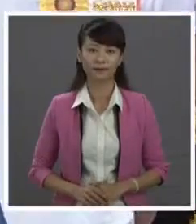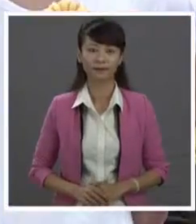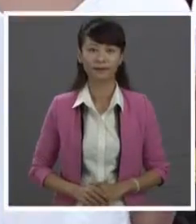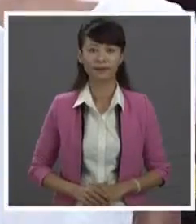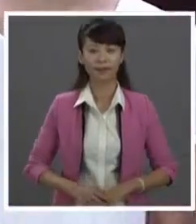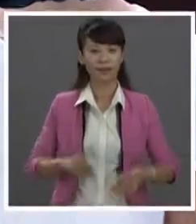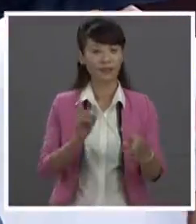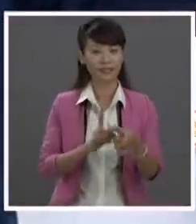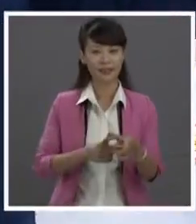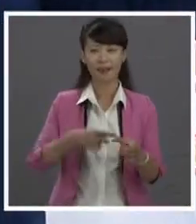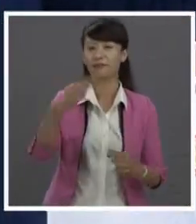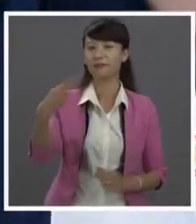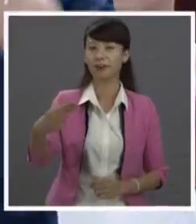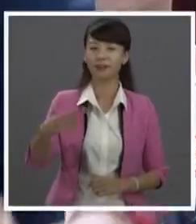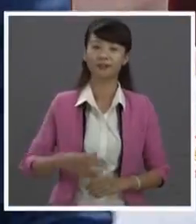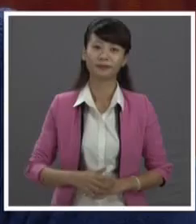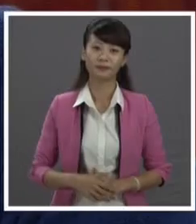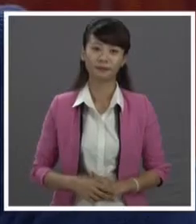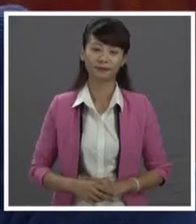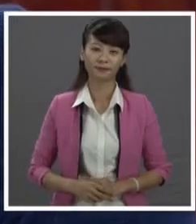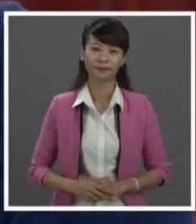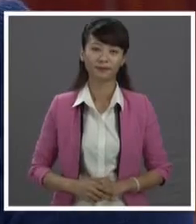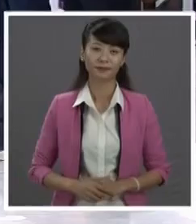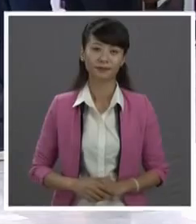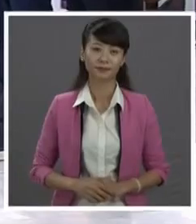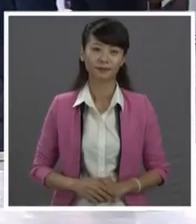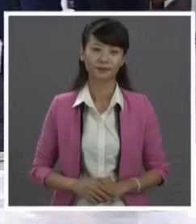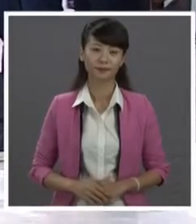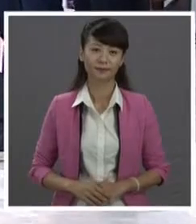钱 风， 钱大头， 钱大脑袋， 钱大脑袋。